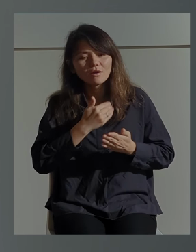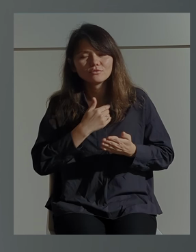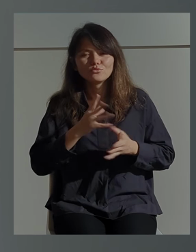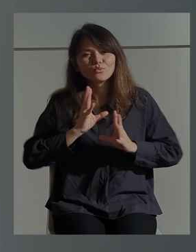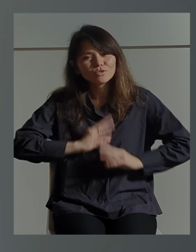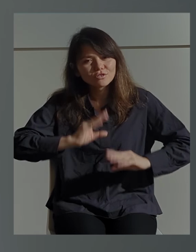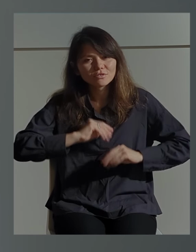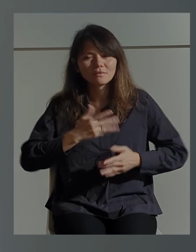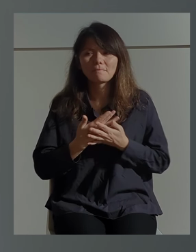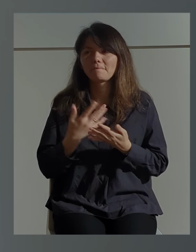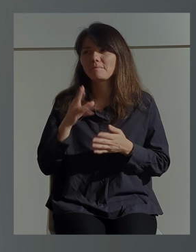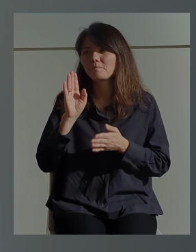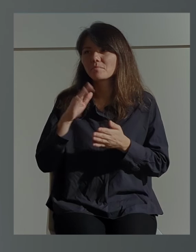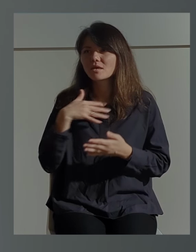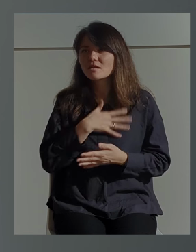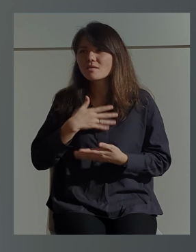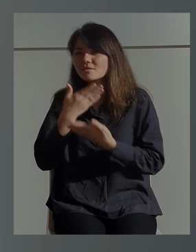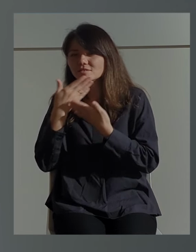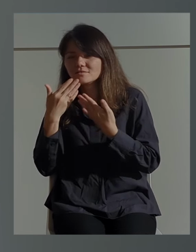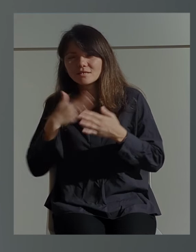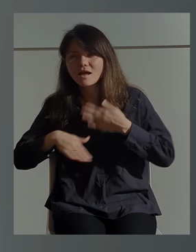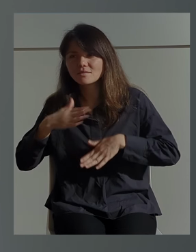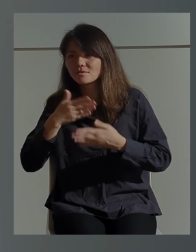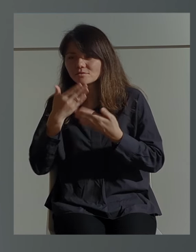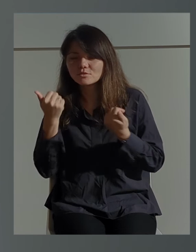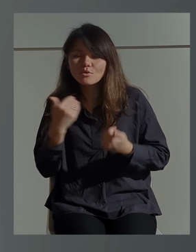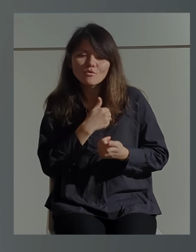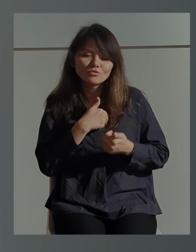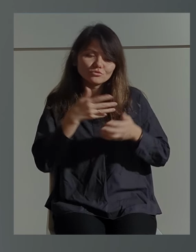безрадостное погрузиться в какой-то фантас